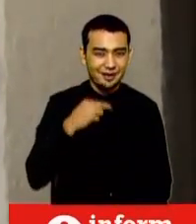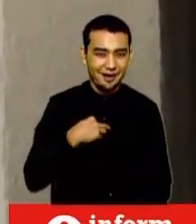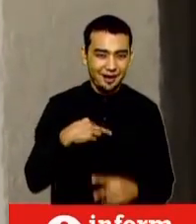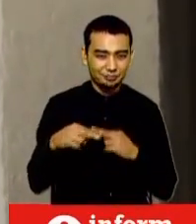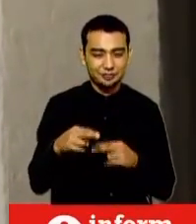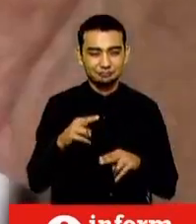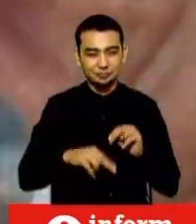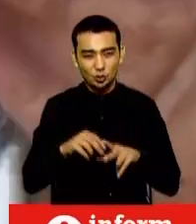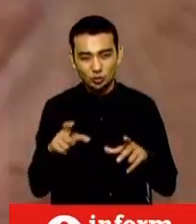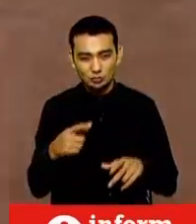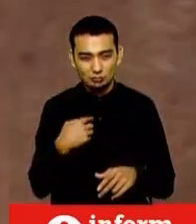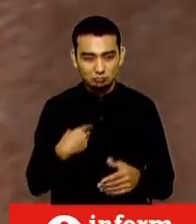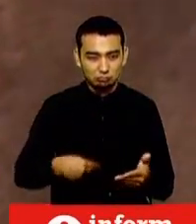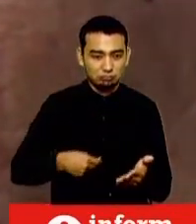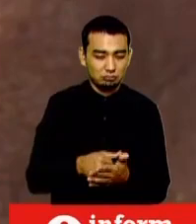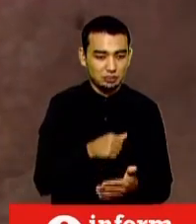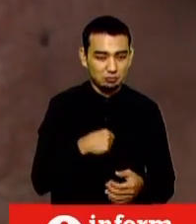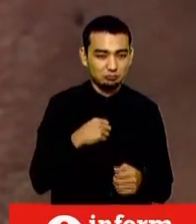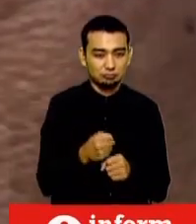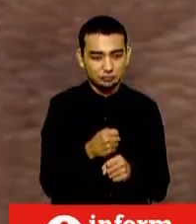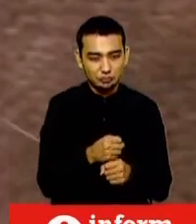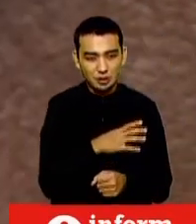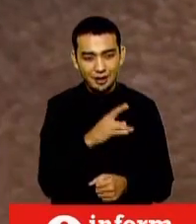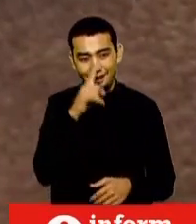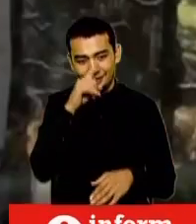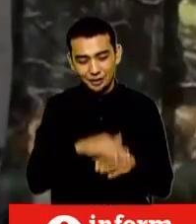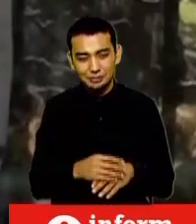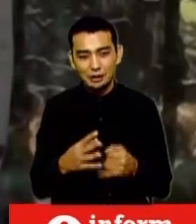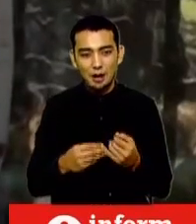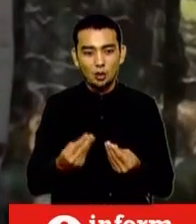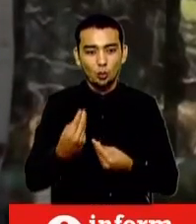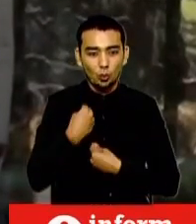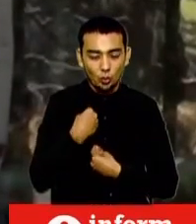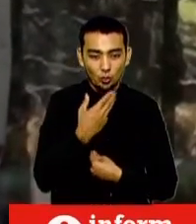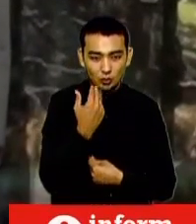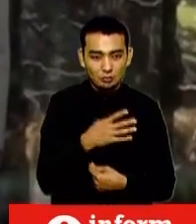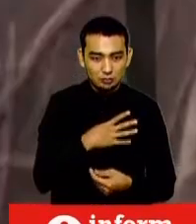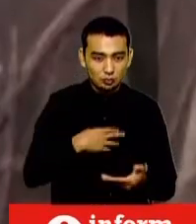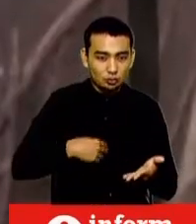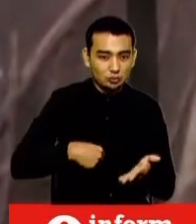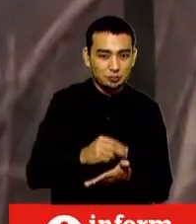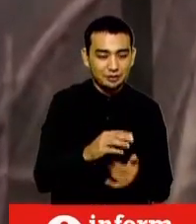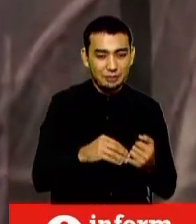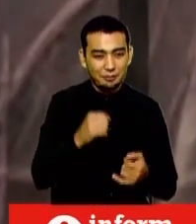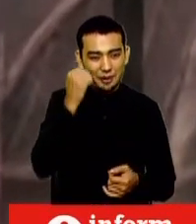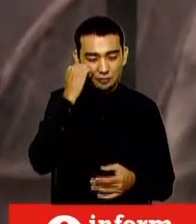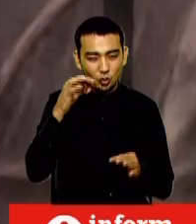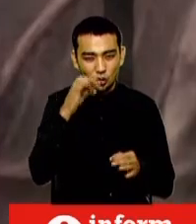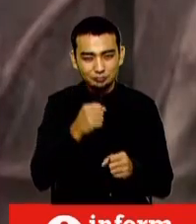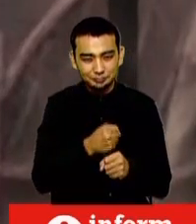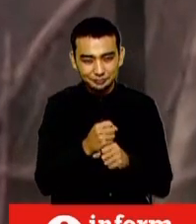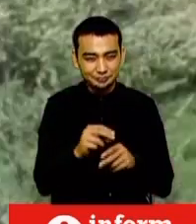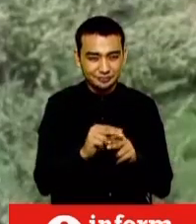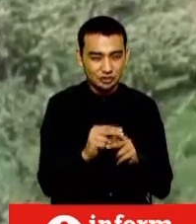құрылысшы демеушілердің қаржысына тұрғызыпты. Оны орнату үшін әкімдік жер бермеген соң қомақты қаржыға сатып алып, ескерткіш пен тақтаны